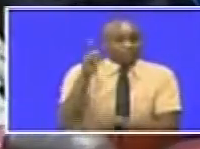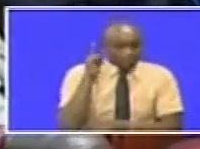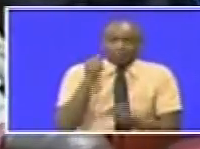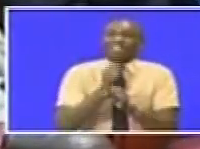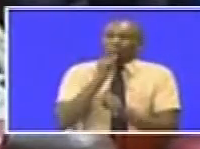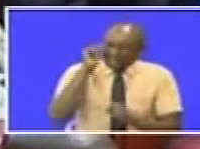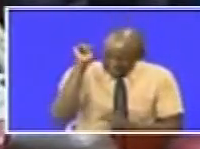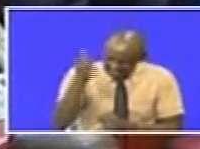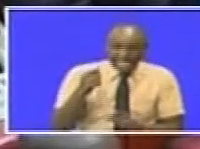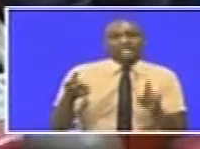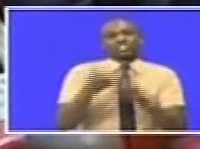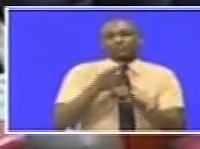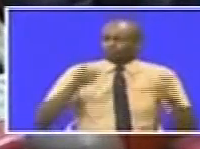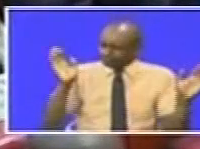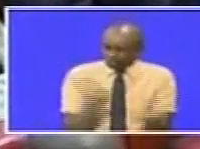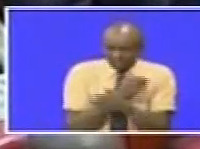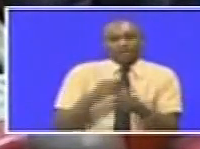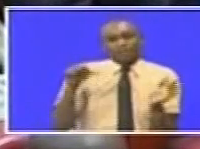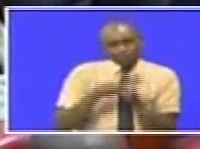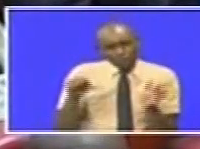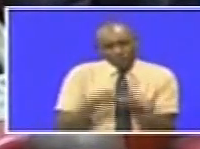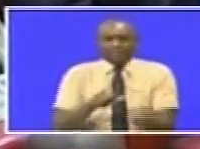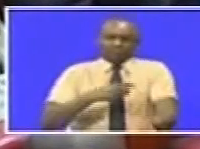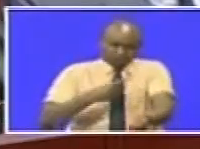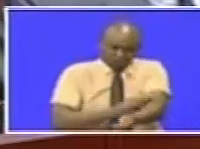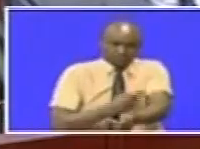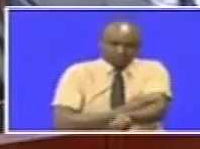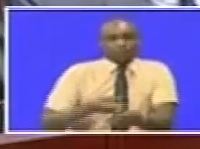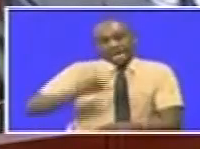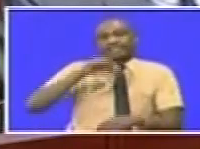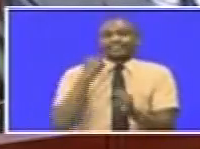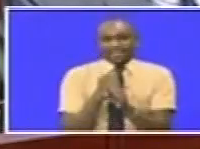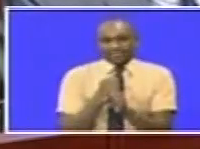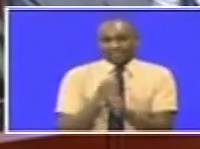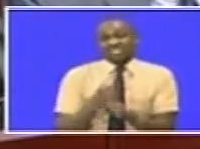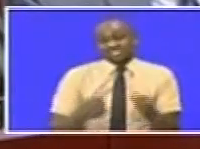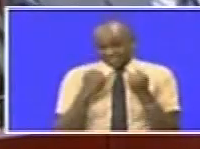hii imepiga vita dawa hizi za kusisimua misuli. Rais